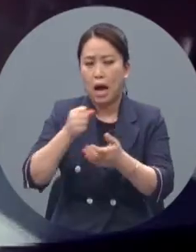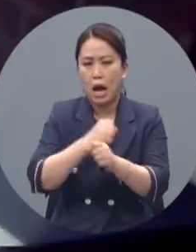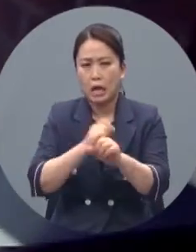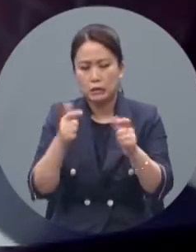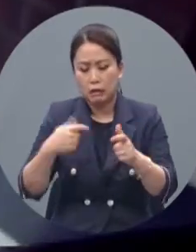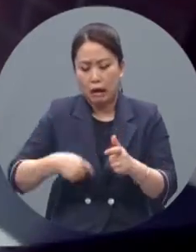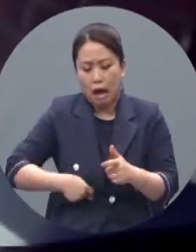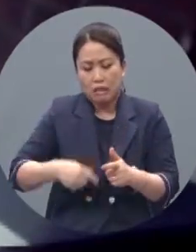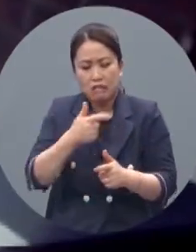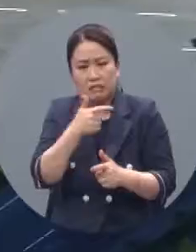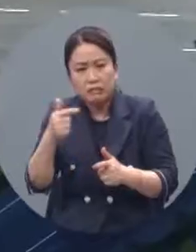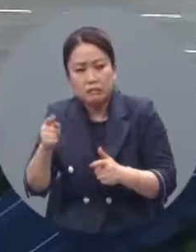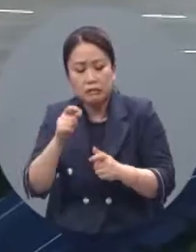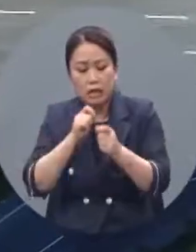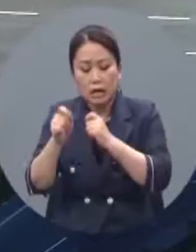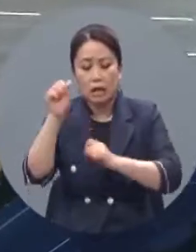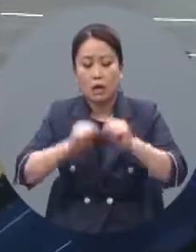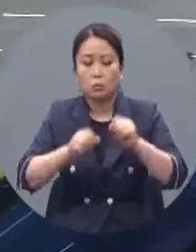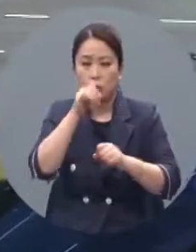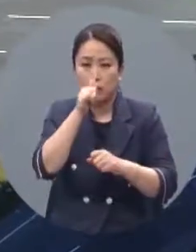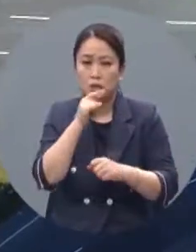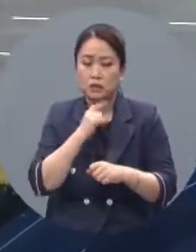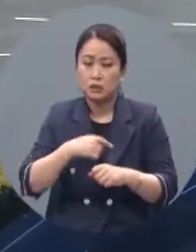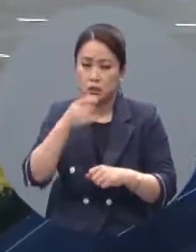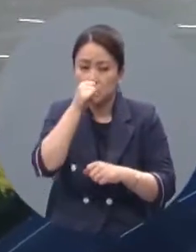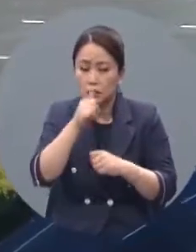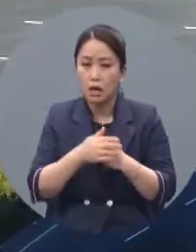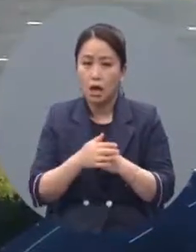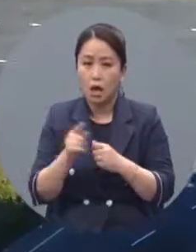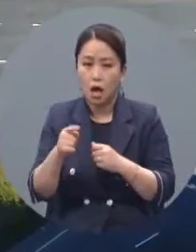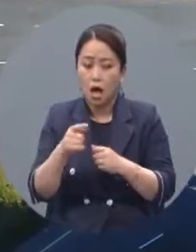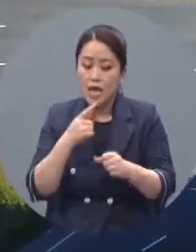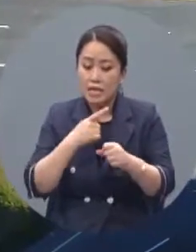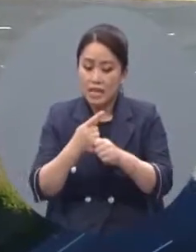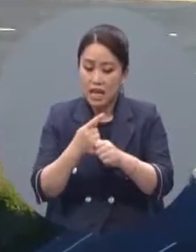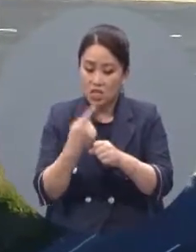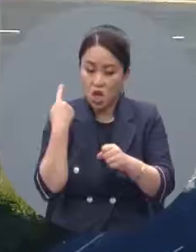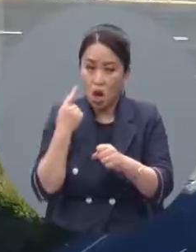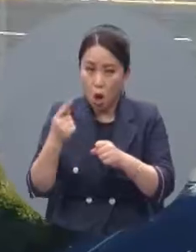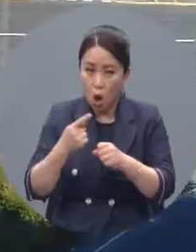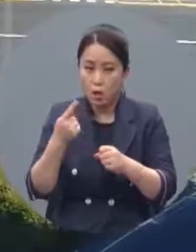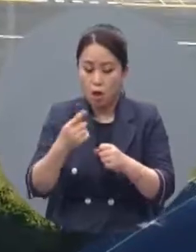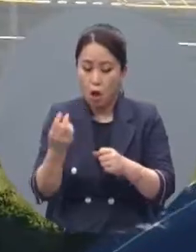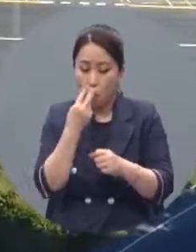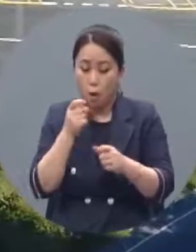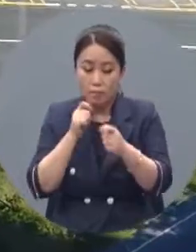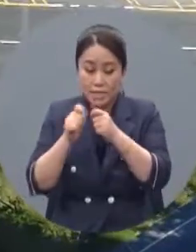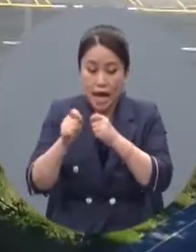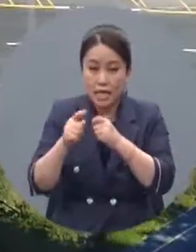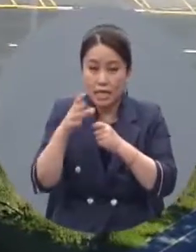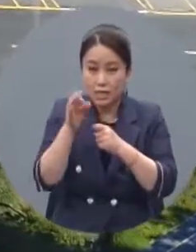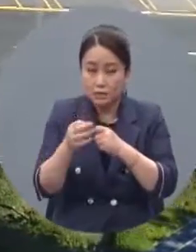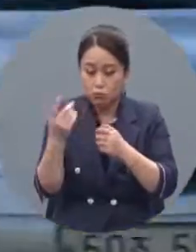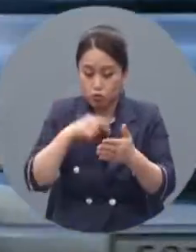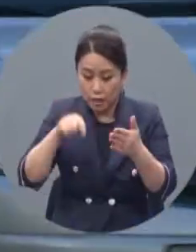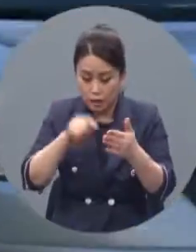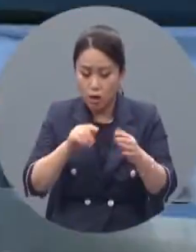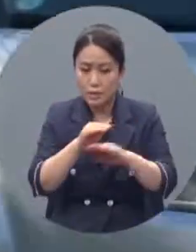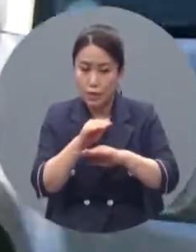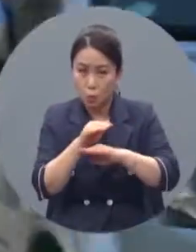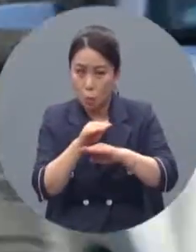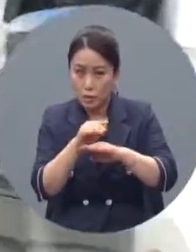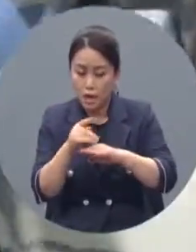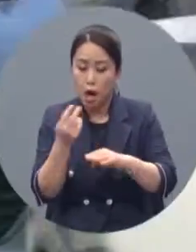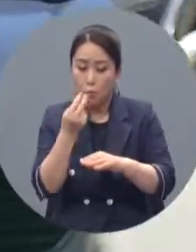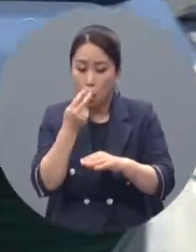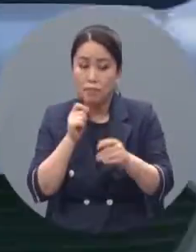했습니다. 지난해 전체 보험사기 적발 금액 8,986억 원 가운데 자동차 보험사기 적발은